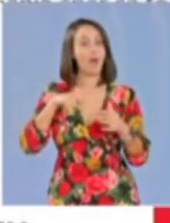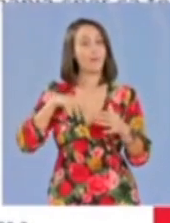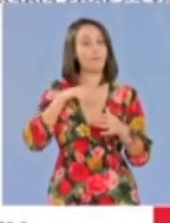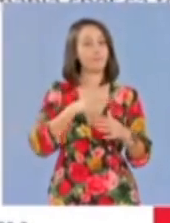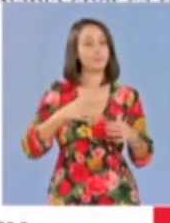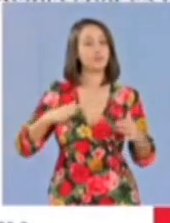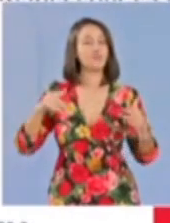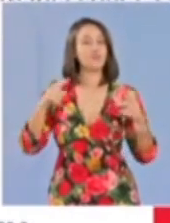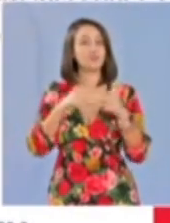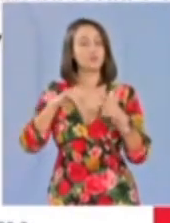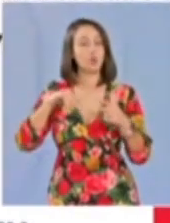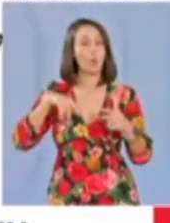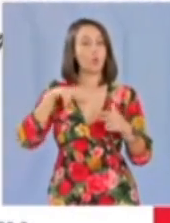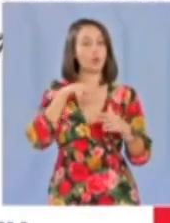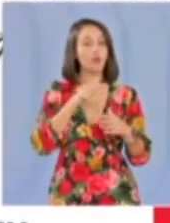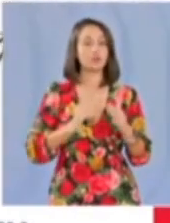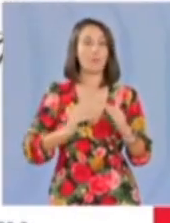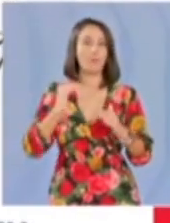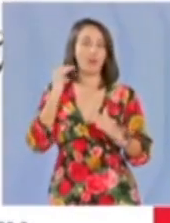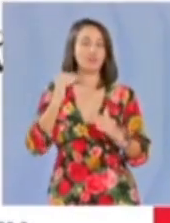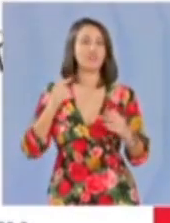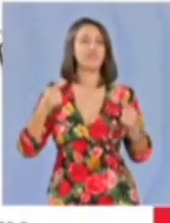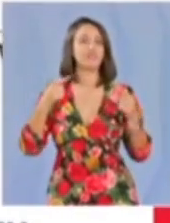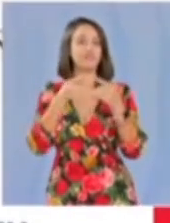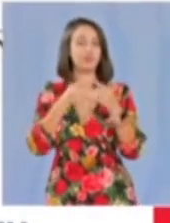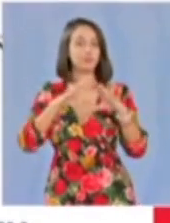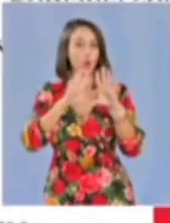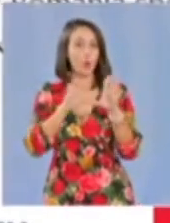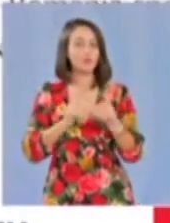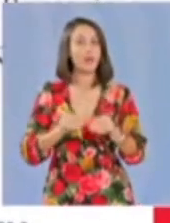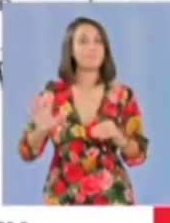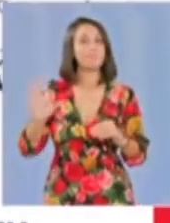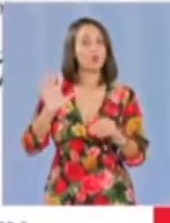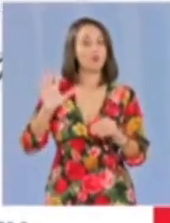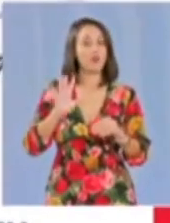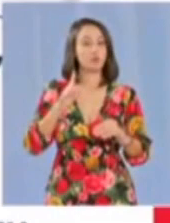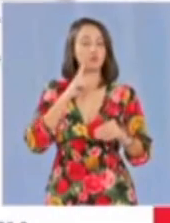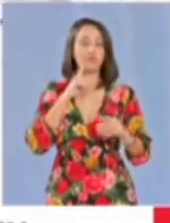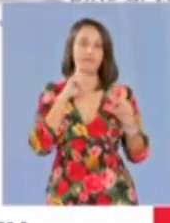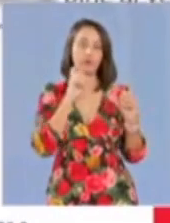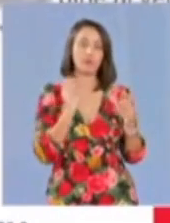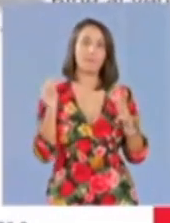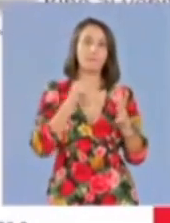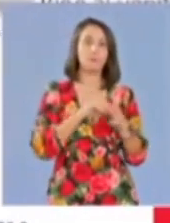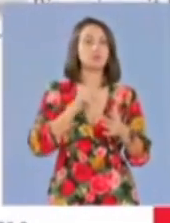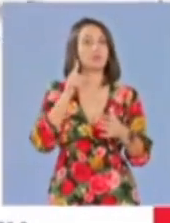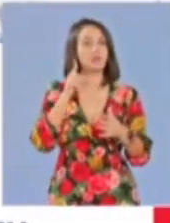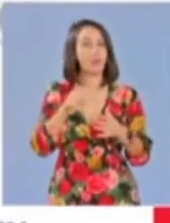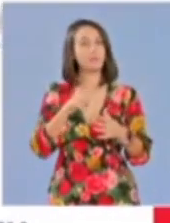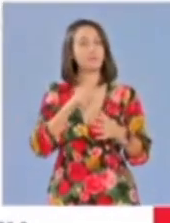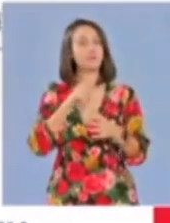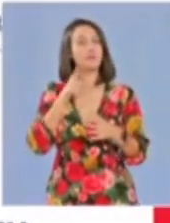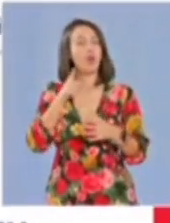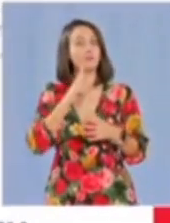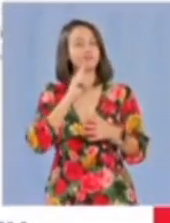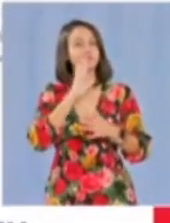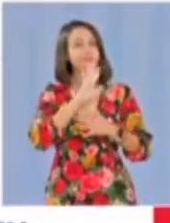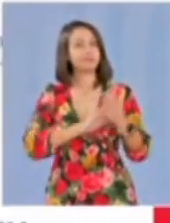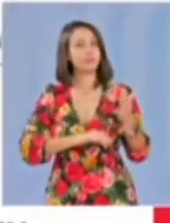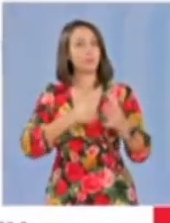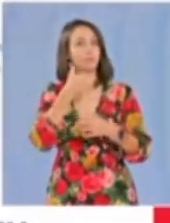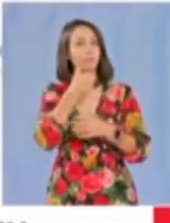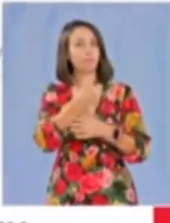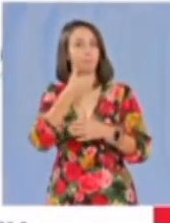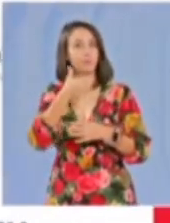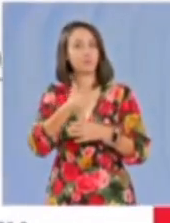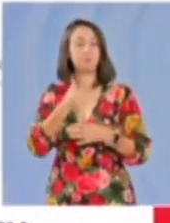creasta Făgărașului și a urcat pe cel mai înalt vârf din România, moldoveanu. Fotografia postată de Maia Sandu pe Instagram a strâns mii de aprecieri